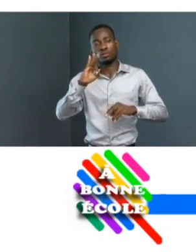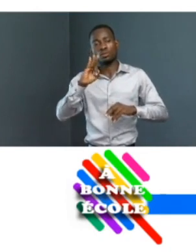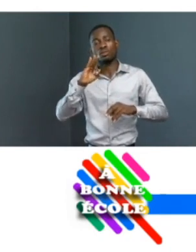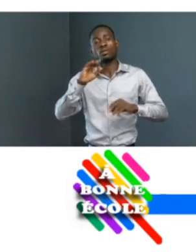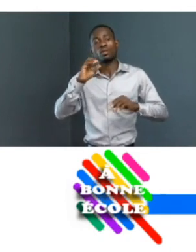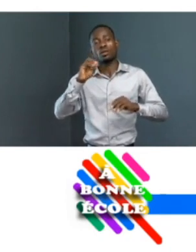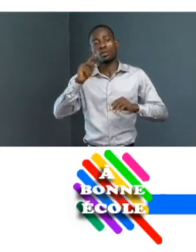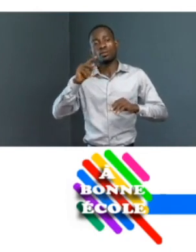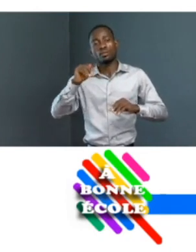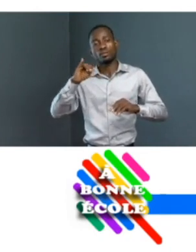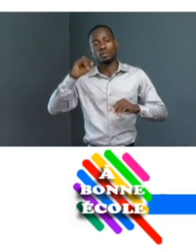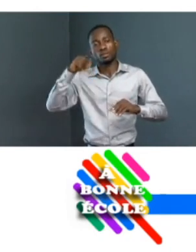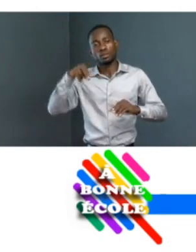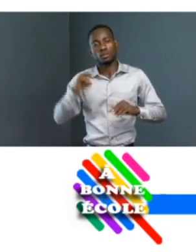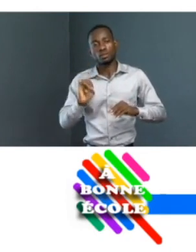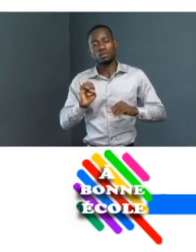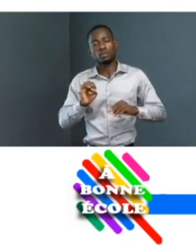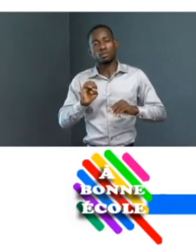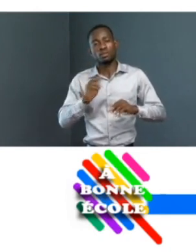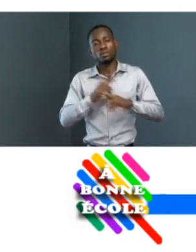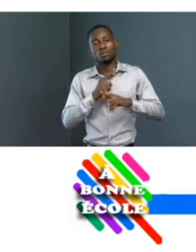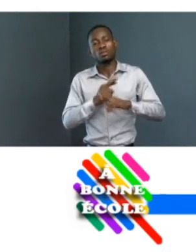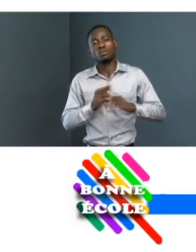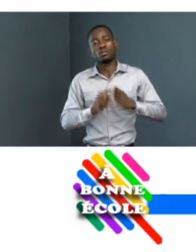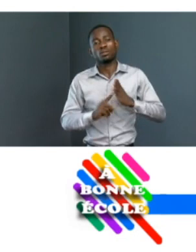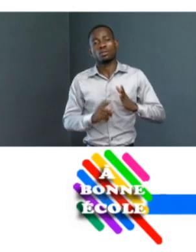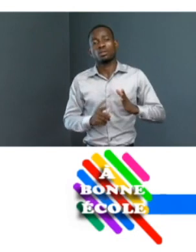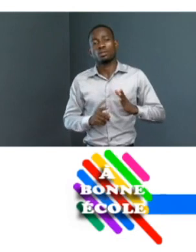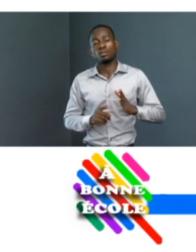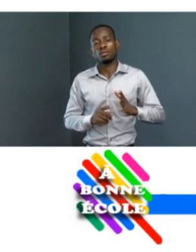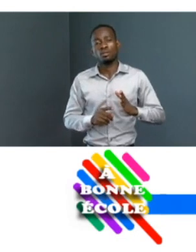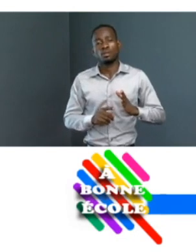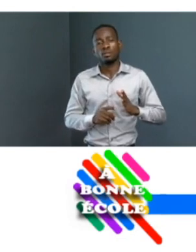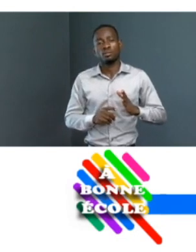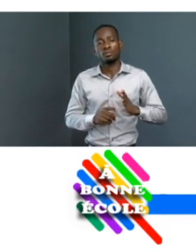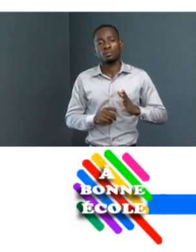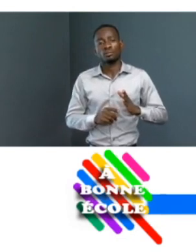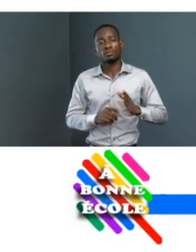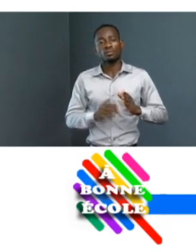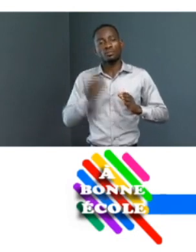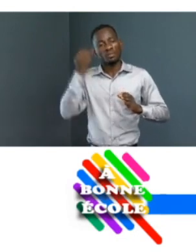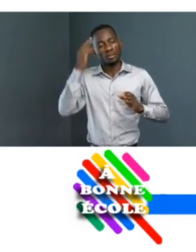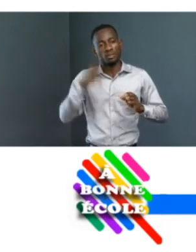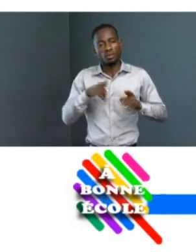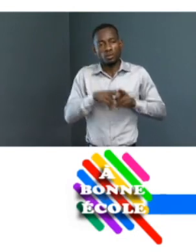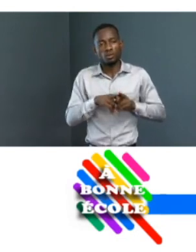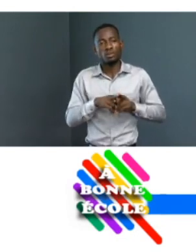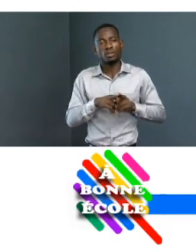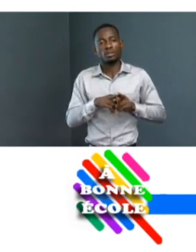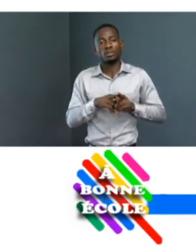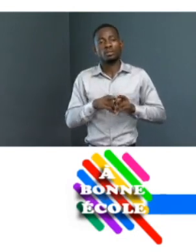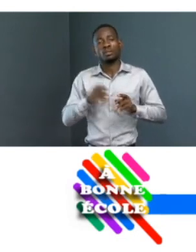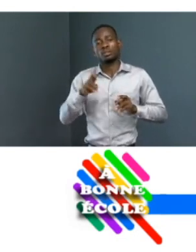optique? Le nerf optique. Le nerf optique est relié à la rétine